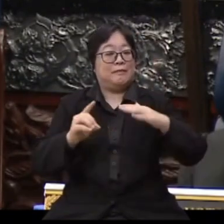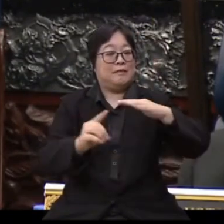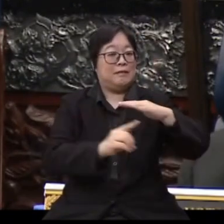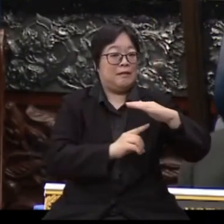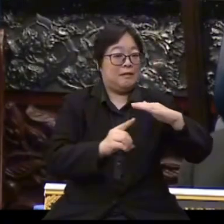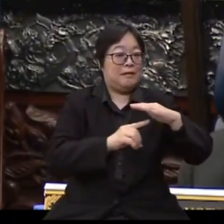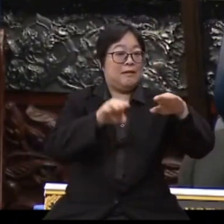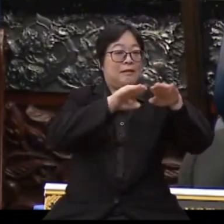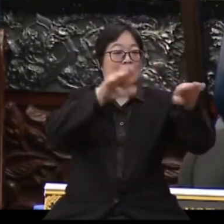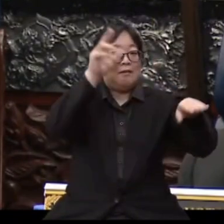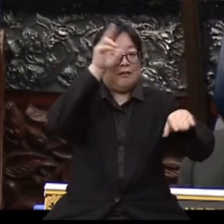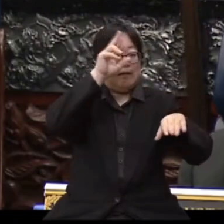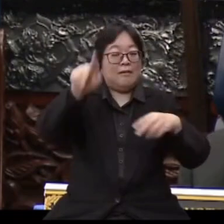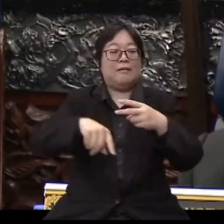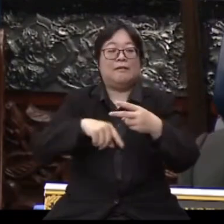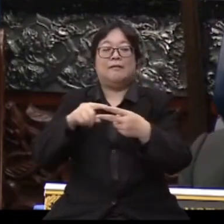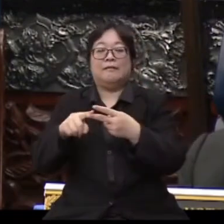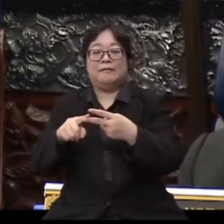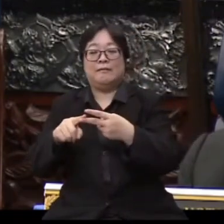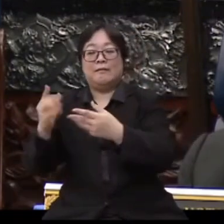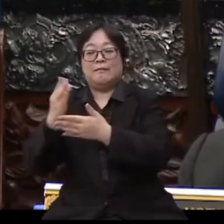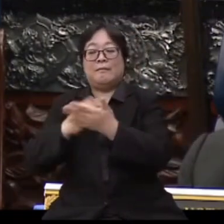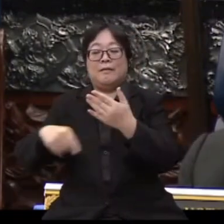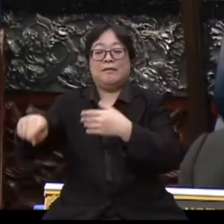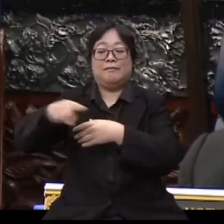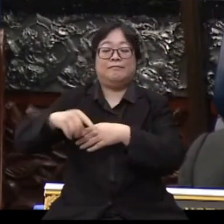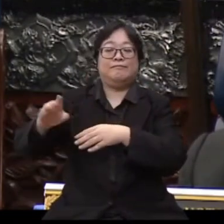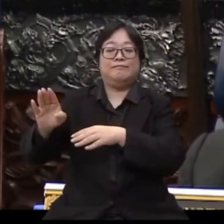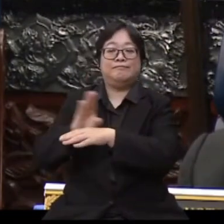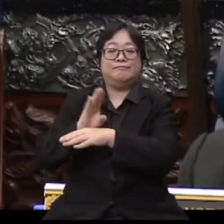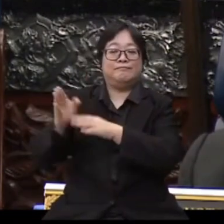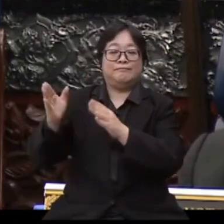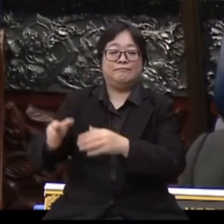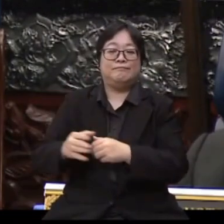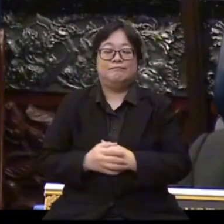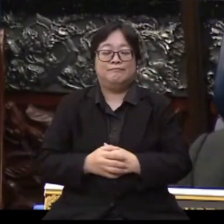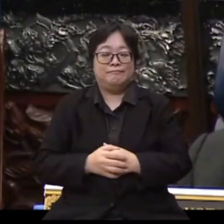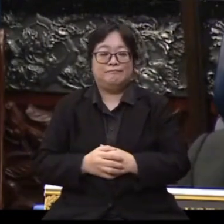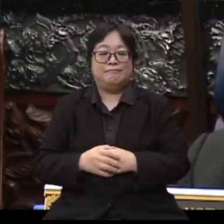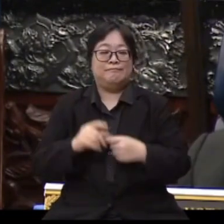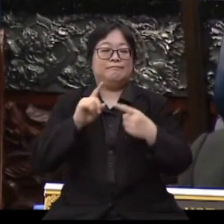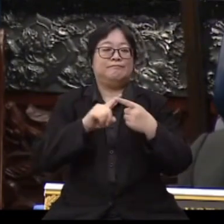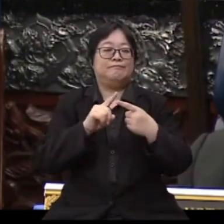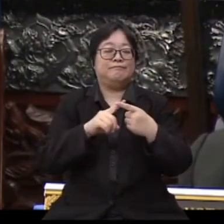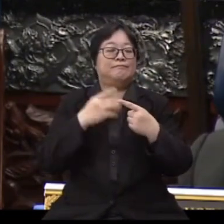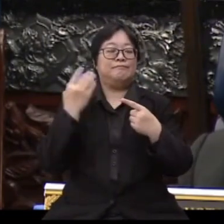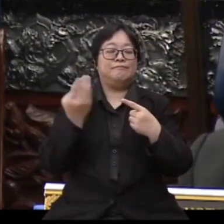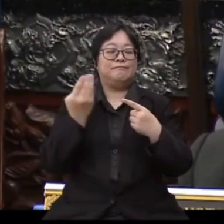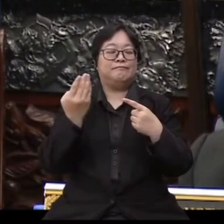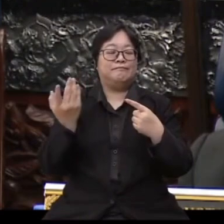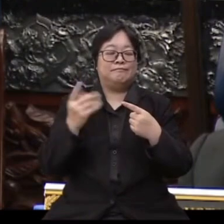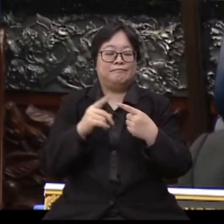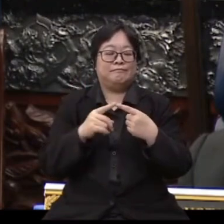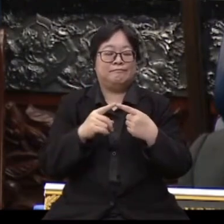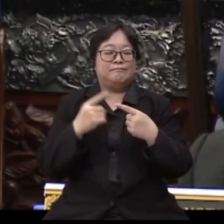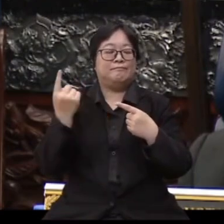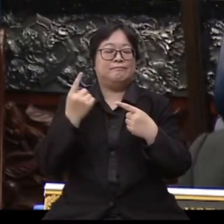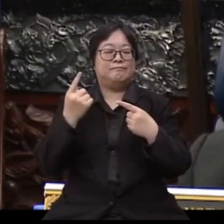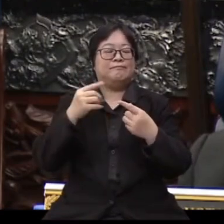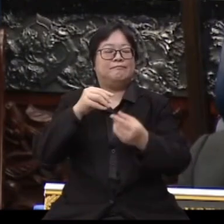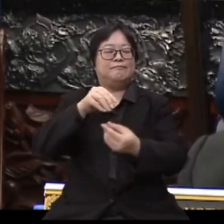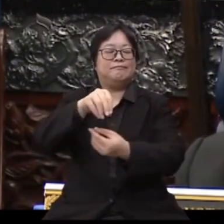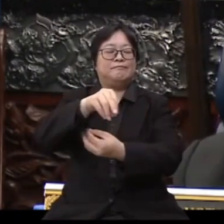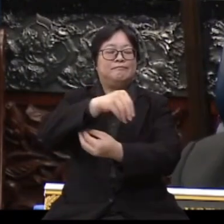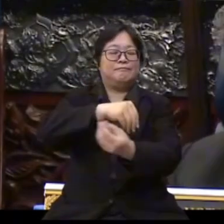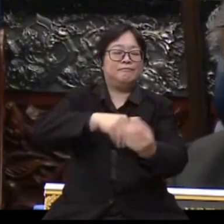dasar di peringkat kerajaan dan juga industri-industri. Pertama, selalunya satu